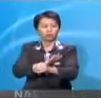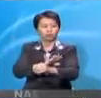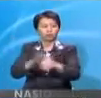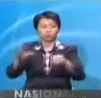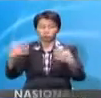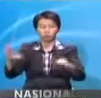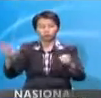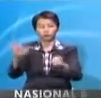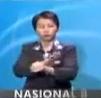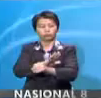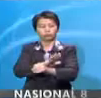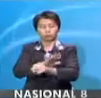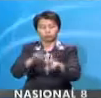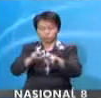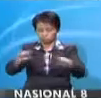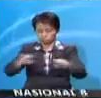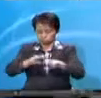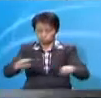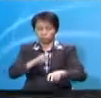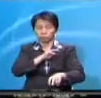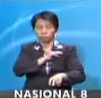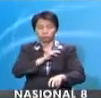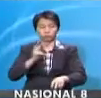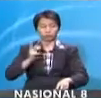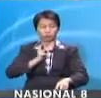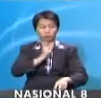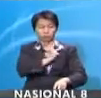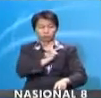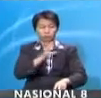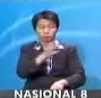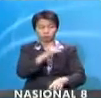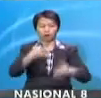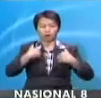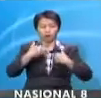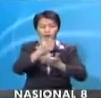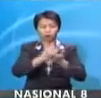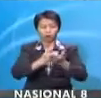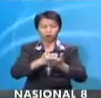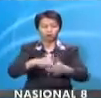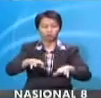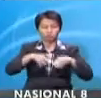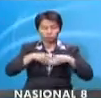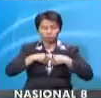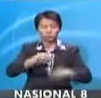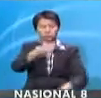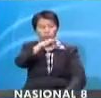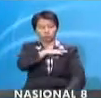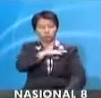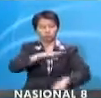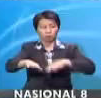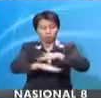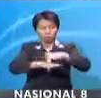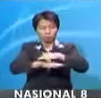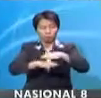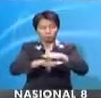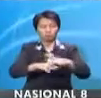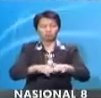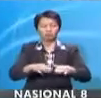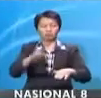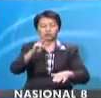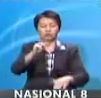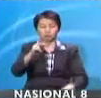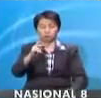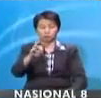sahaja barisan-barisan menteri kabinet, malah ada juga penerima-penerima manfaat di bawah program transformasi negara